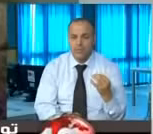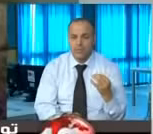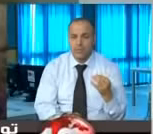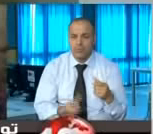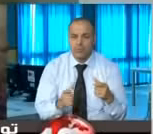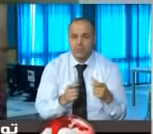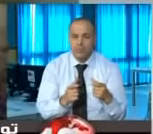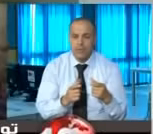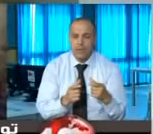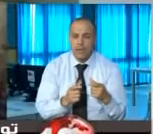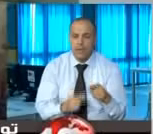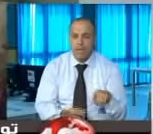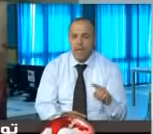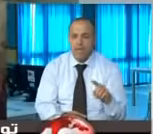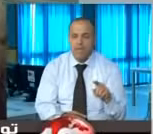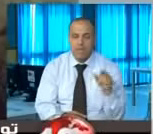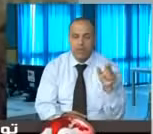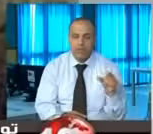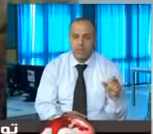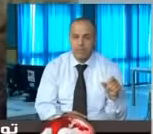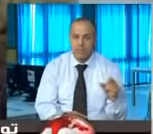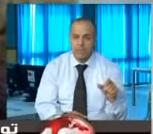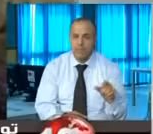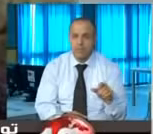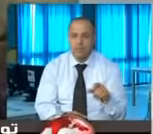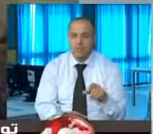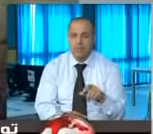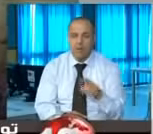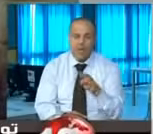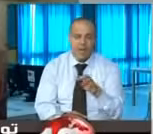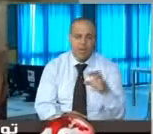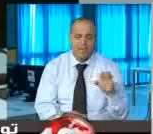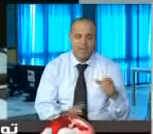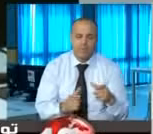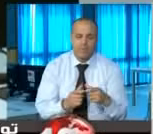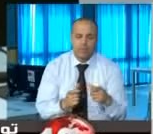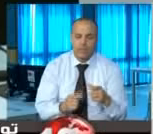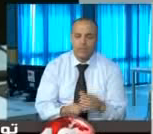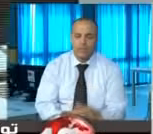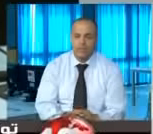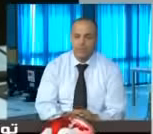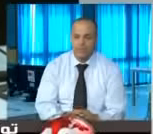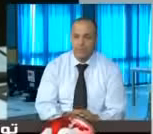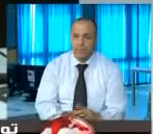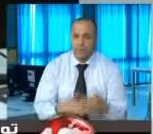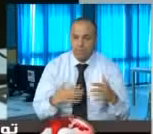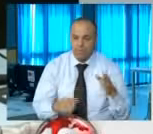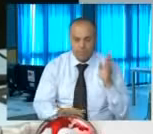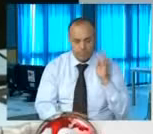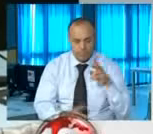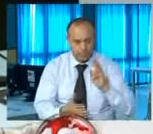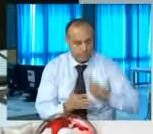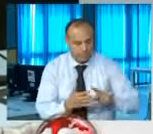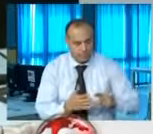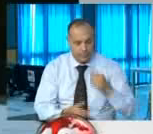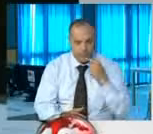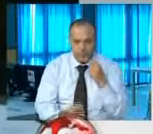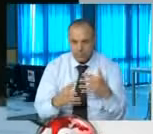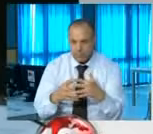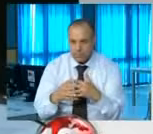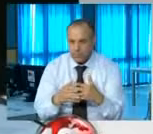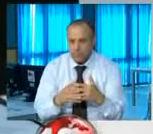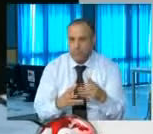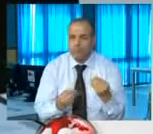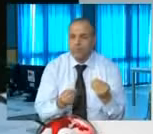المؤسسات ب 1000 متساكن ما بين 30 و 40 مؤسسة. وقد تم خلال الندوة توقيع اتفاقية شراكة مع